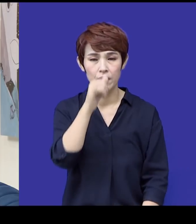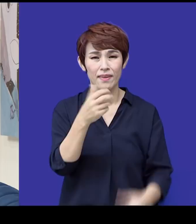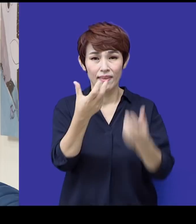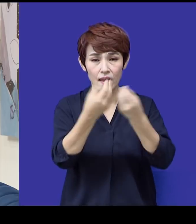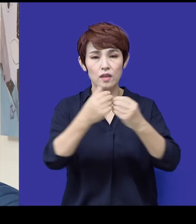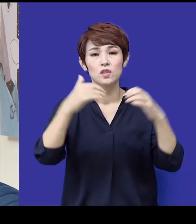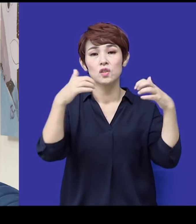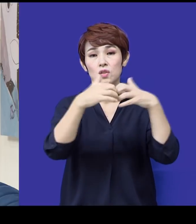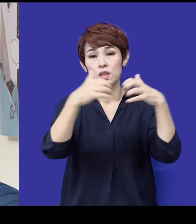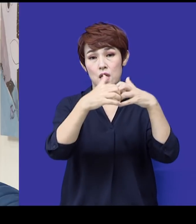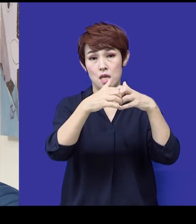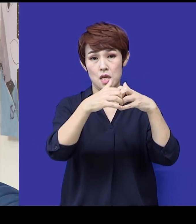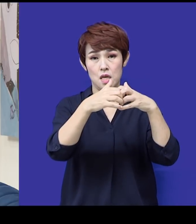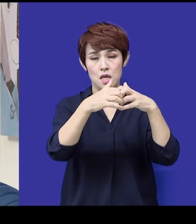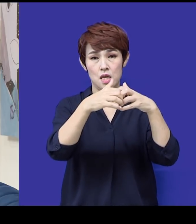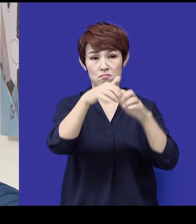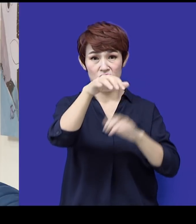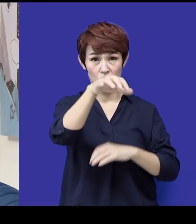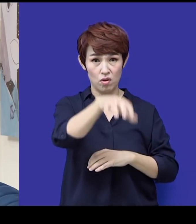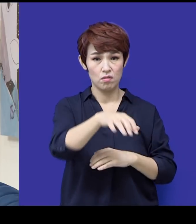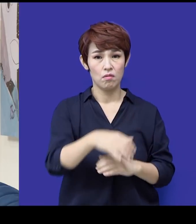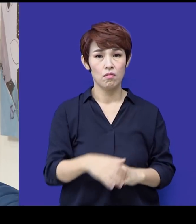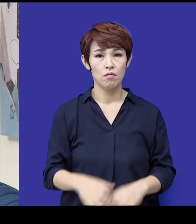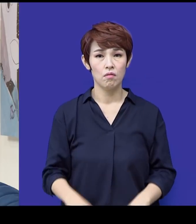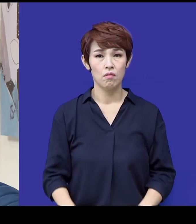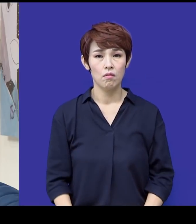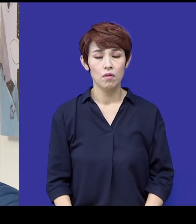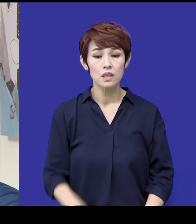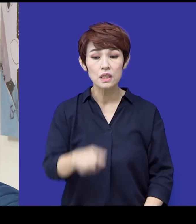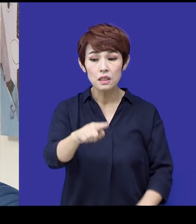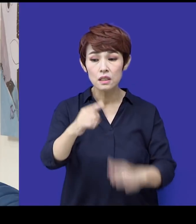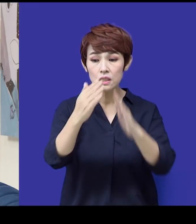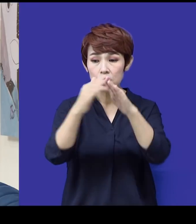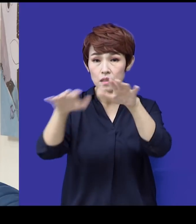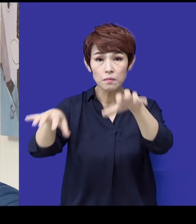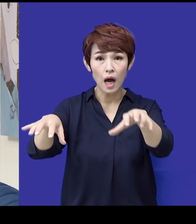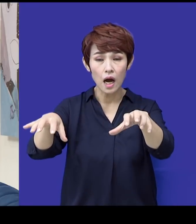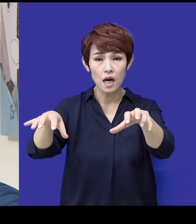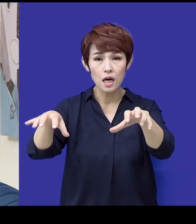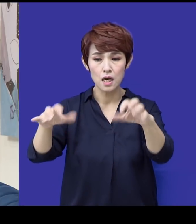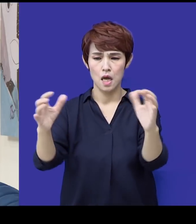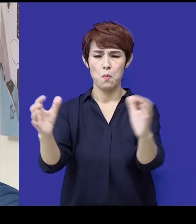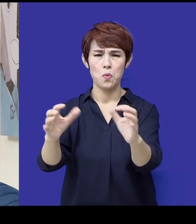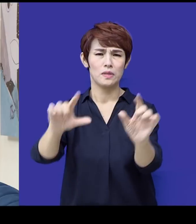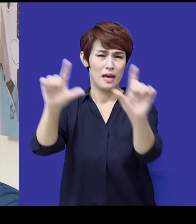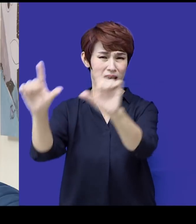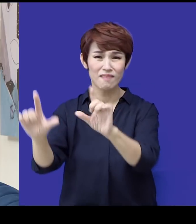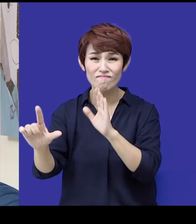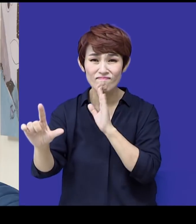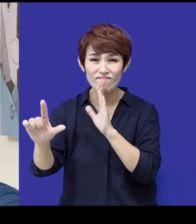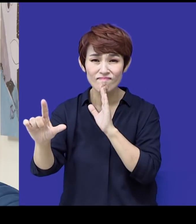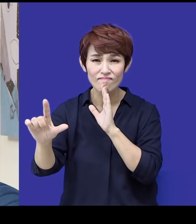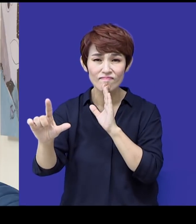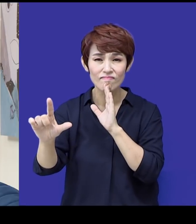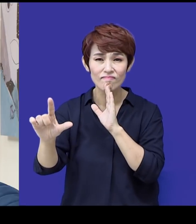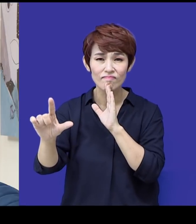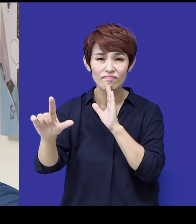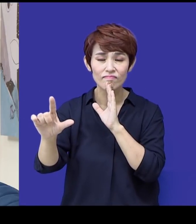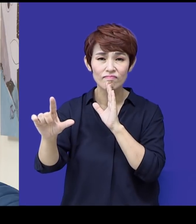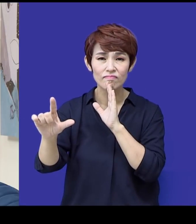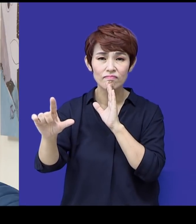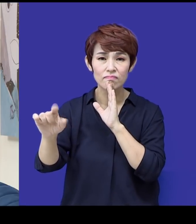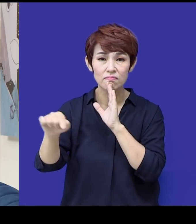같은 때는 어느 부분 그 마을에 조금 모여서 이렇게 살잖아요. 그러면